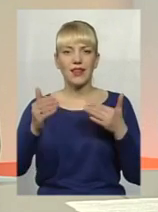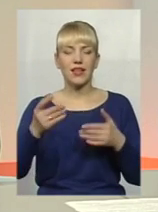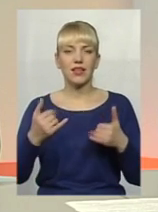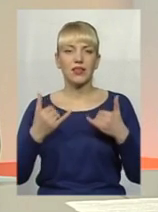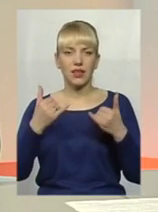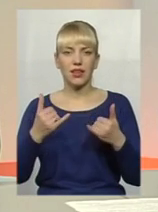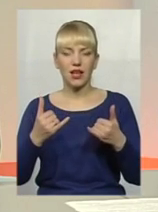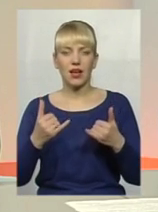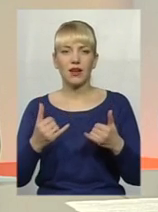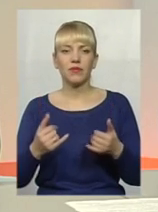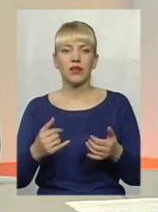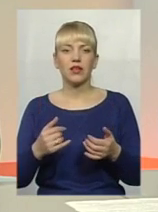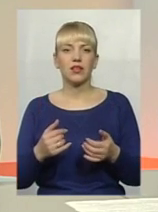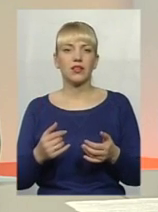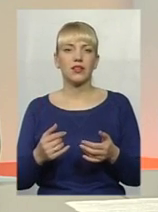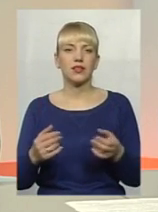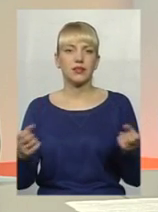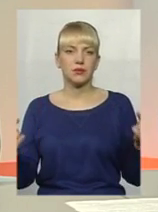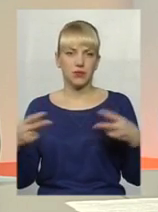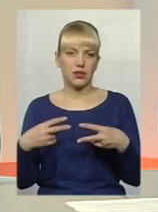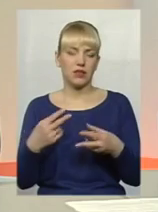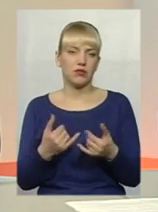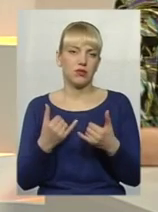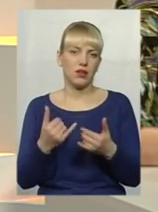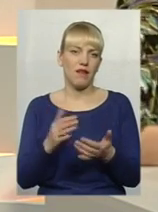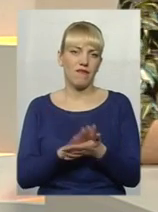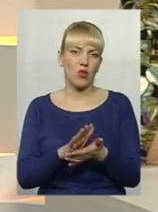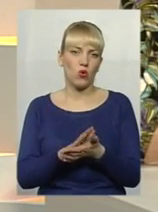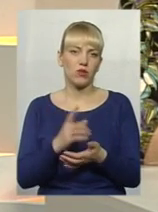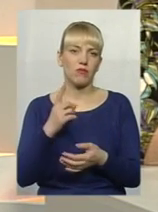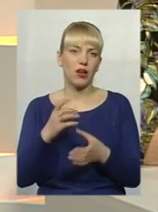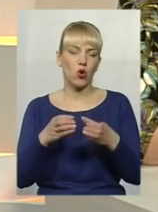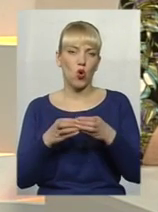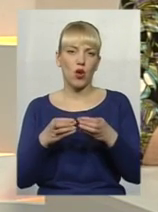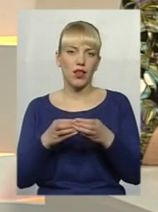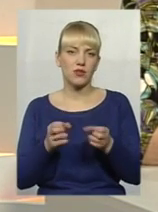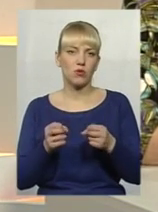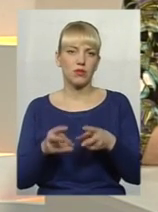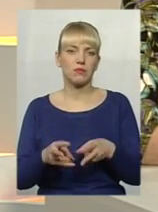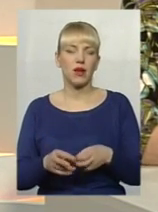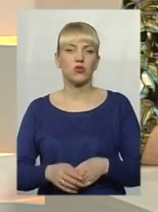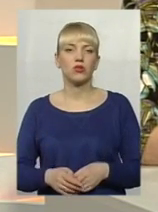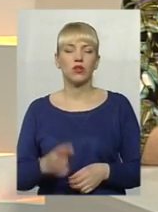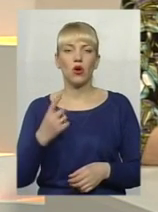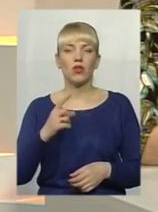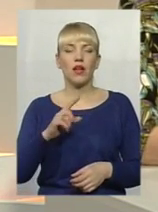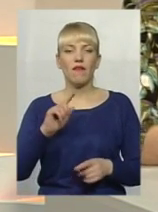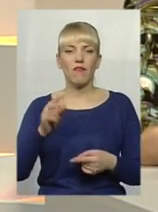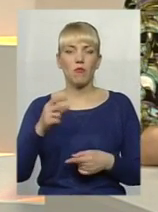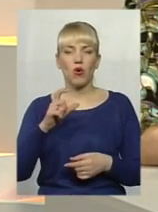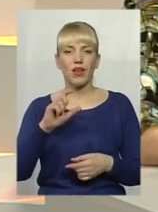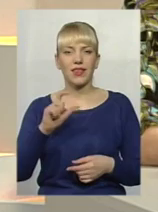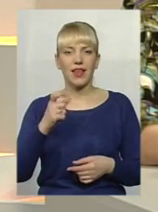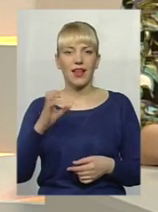першого класу небезпеки, до яких і належать лампи. Власне, одна з вимог Євросоюзу – це